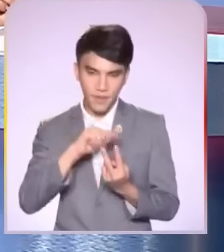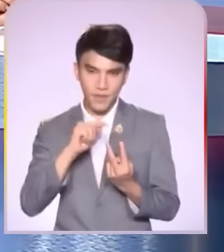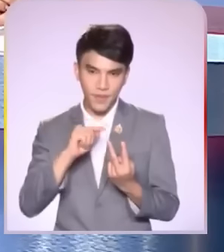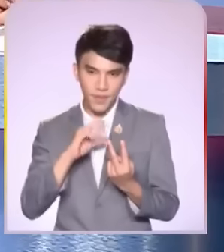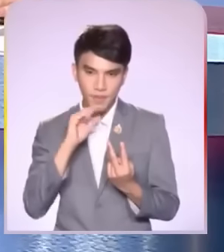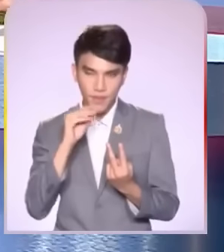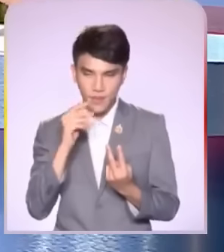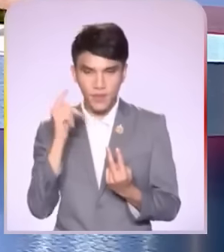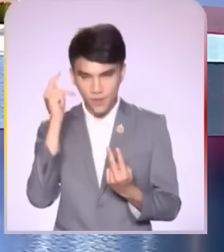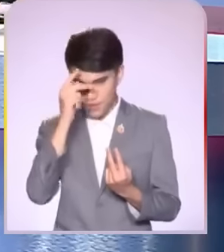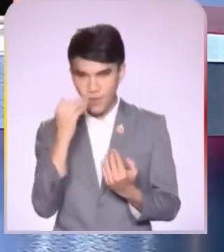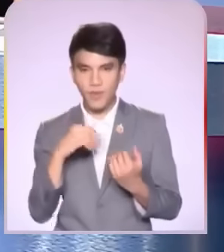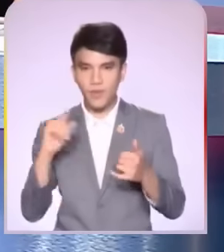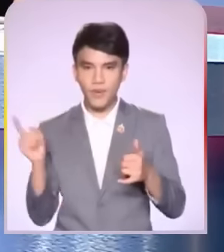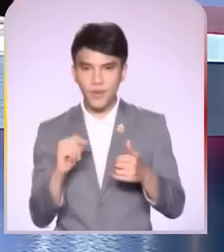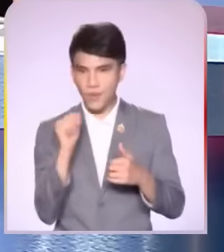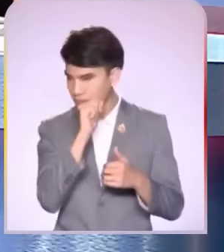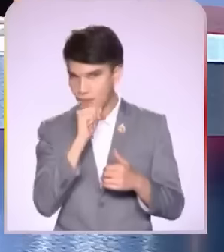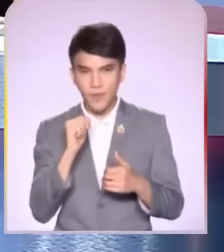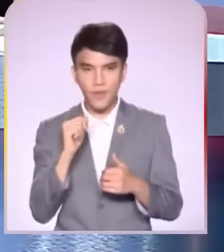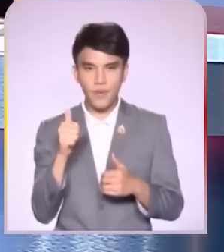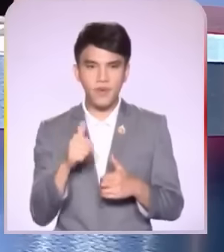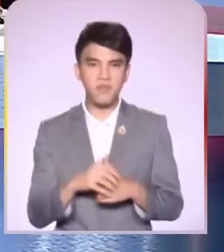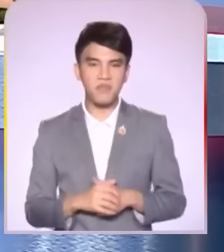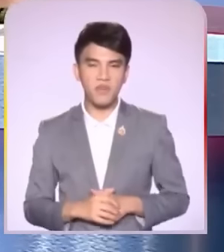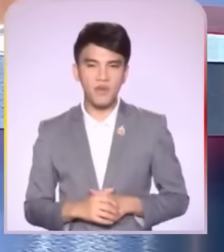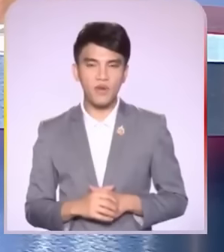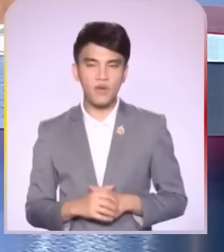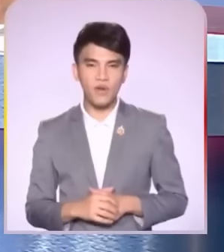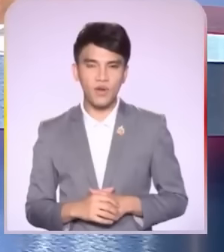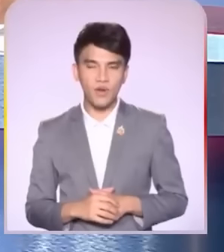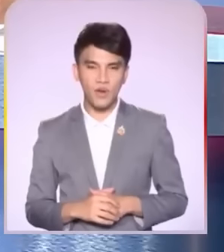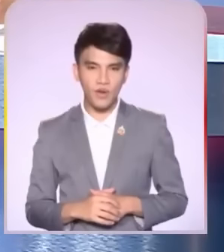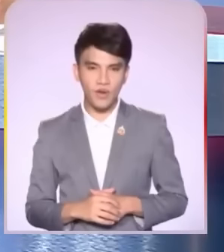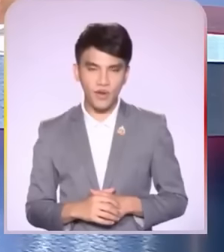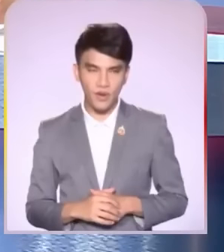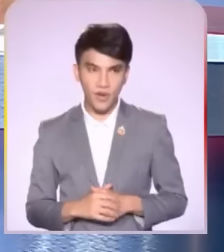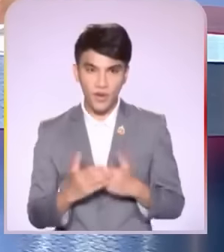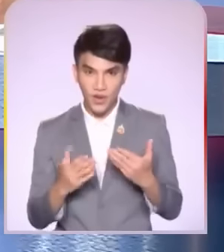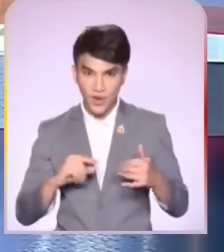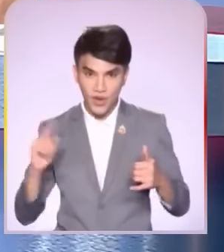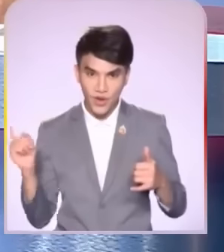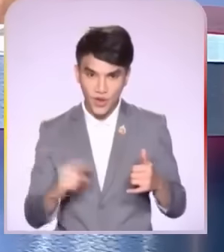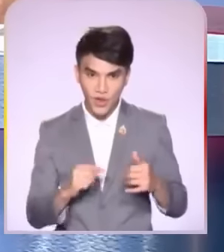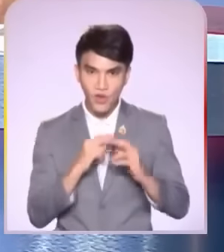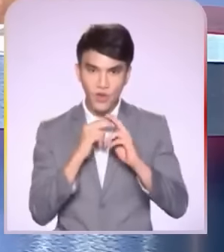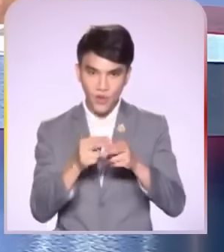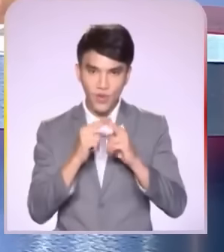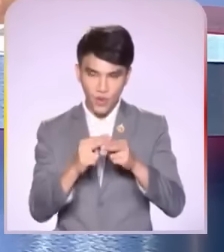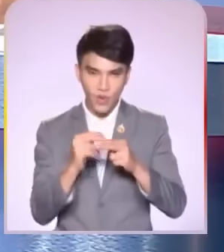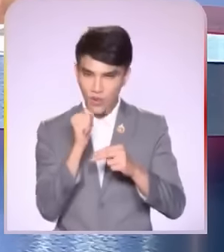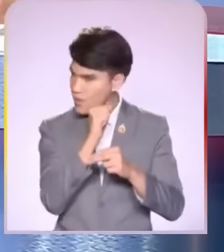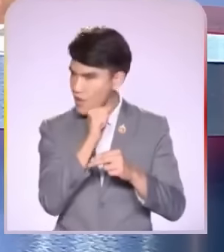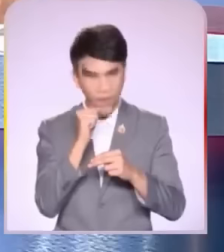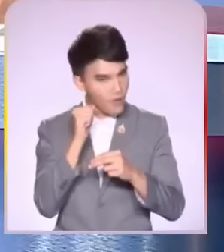ซวพี่ทินด้วยเพราะฉะนั้นลงโทษให้ร้องเพลงเลยครับ ตีความเอาเองหมายถึงคุณพี่เอ็มจะให้ผมลงโทษ ตัวเอง ให้เขาร้องเพลงคือให้ล